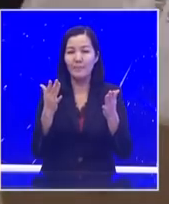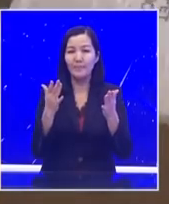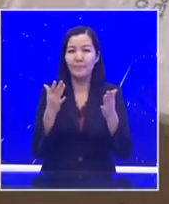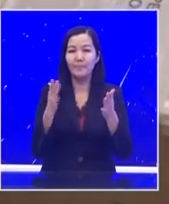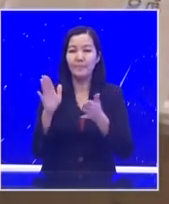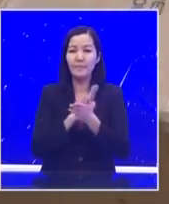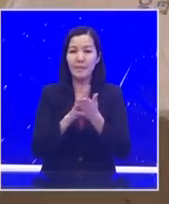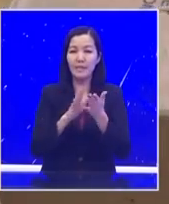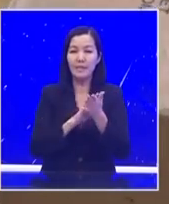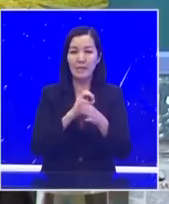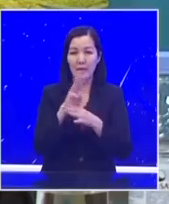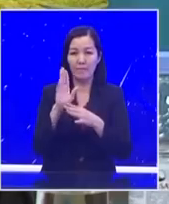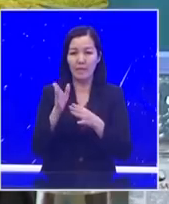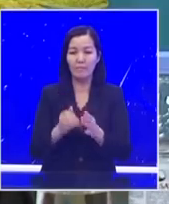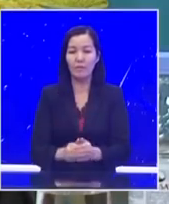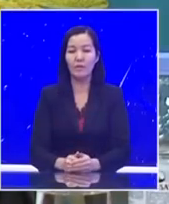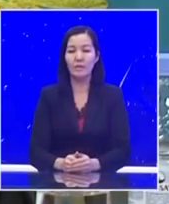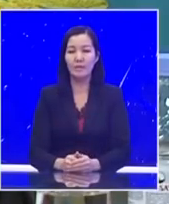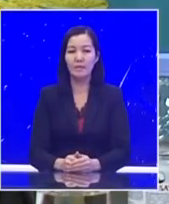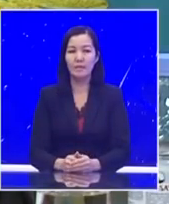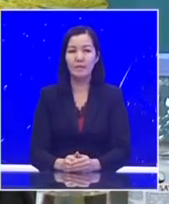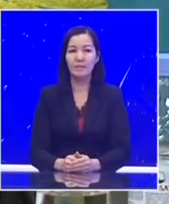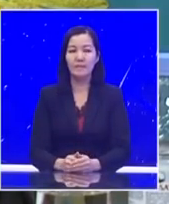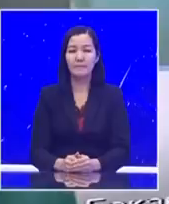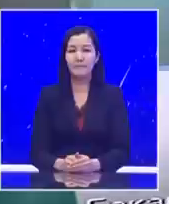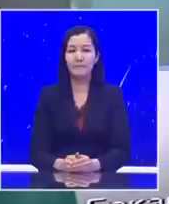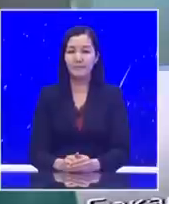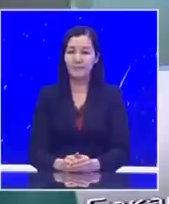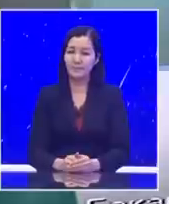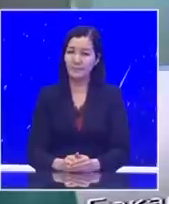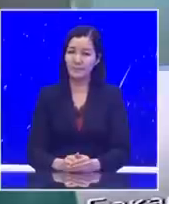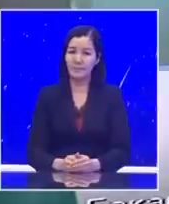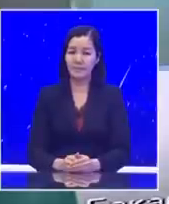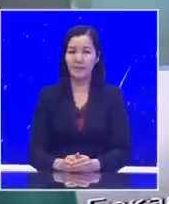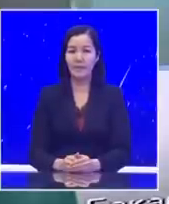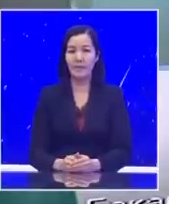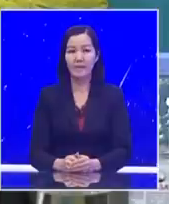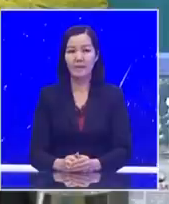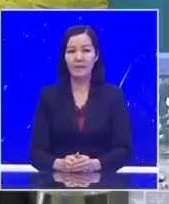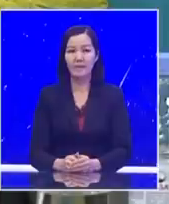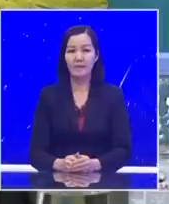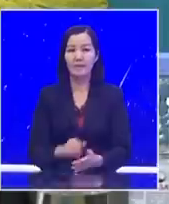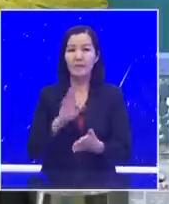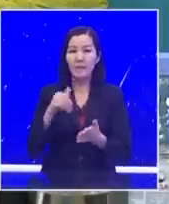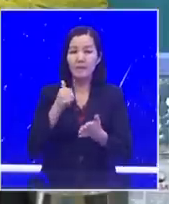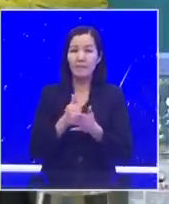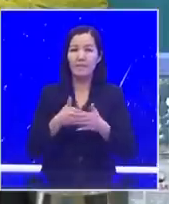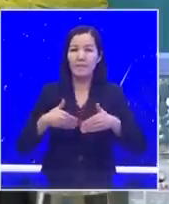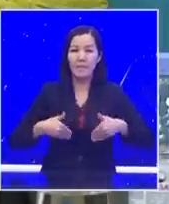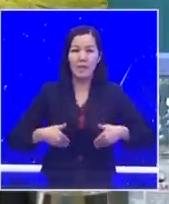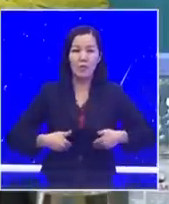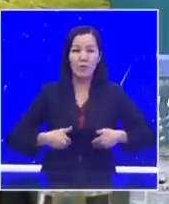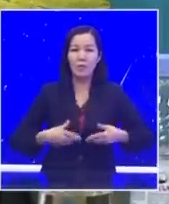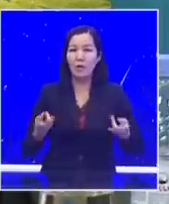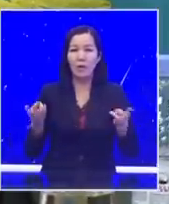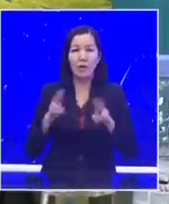жинақпен тегін қамтылады. Сейчас самое главное, чтобы люди голодные не остались. Әне бұны айттым ғой мен. Самое страшное, когда человек